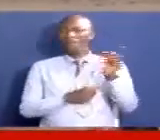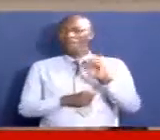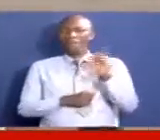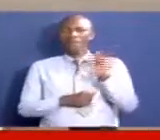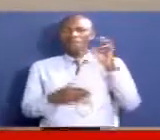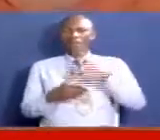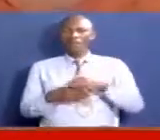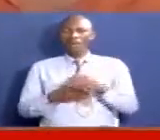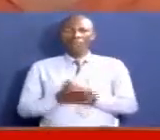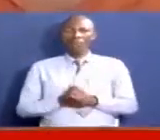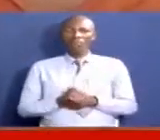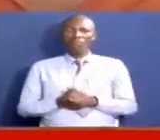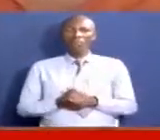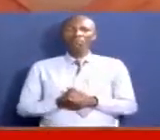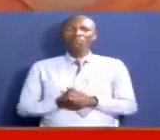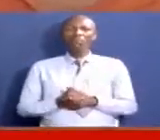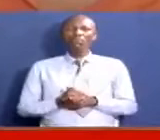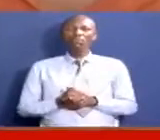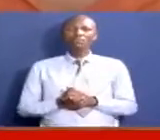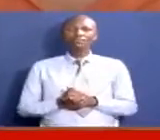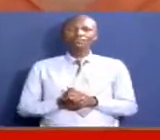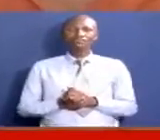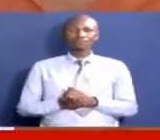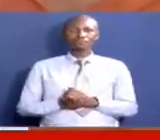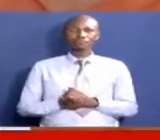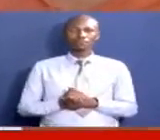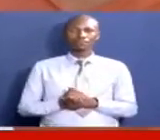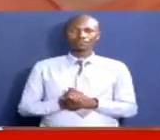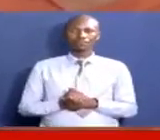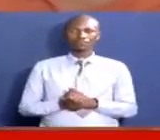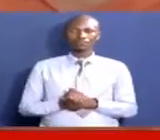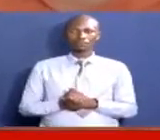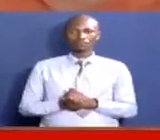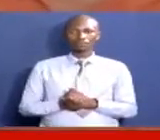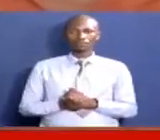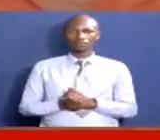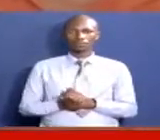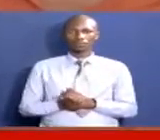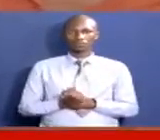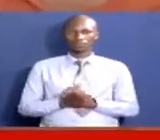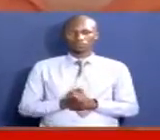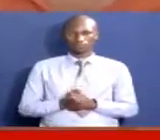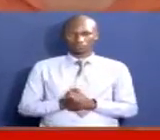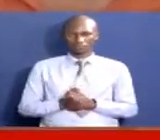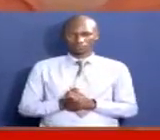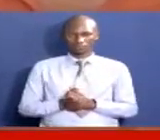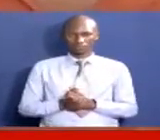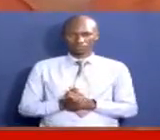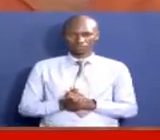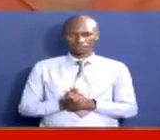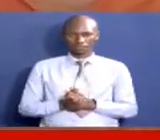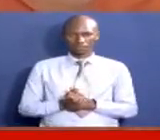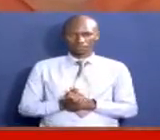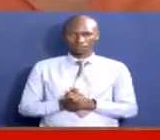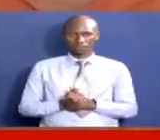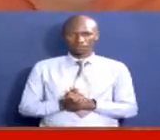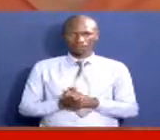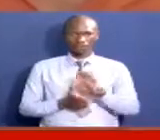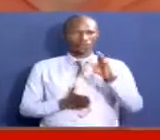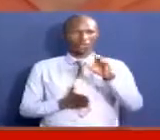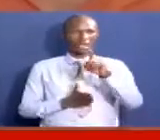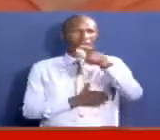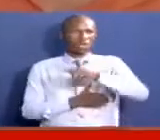Kukuna kura ituo ni ituo ila tutuana ciota andu mao ma Kivou ward sublocation situ